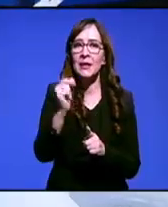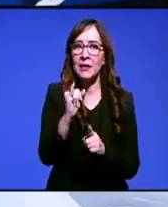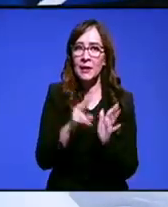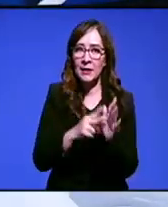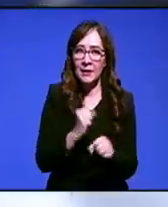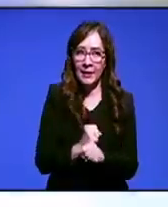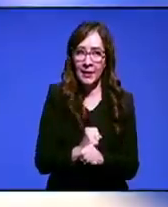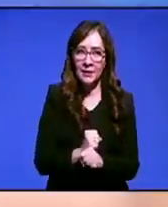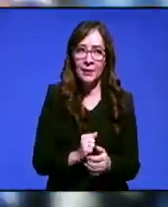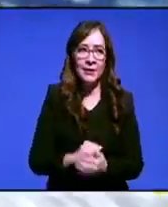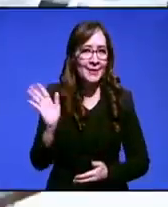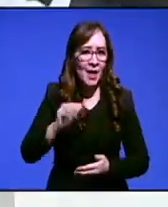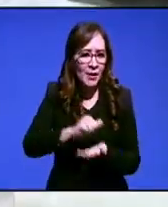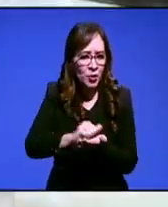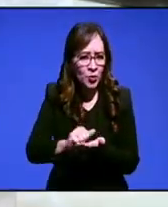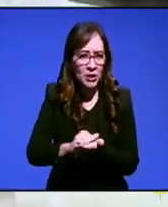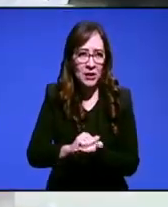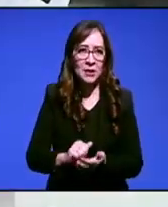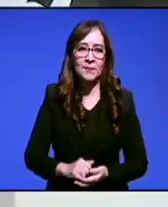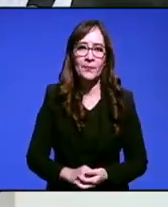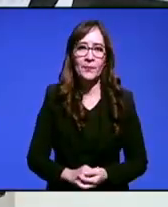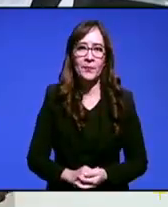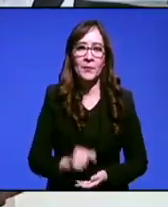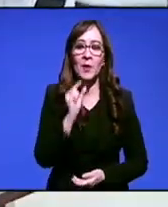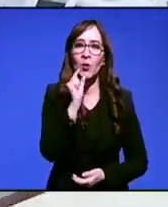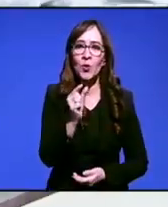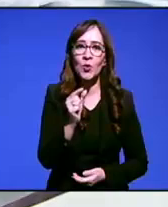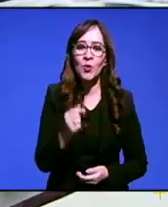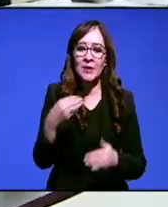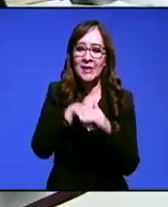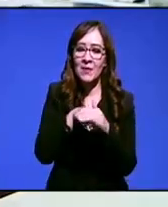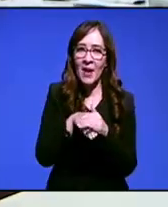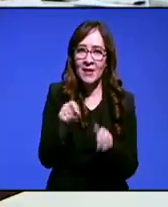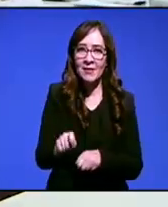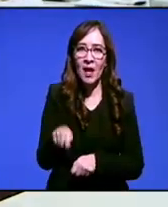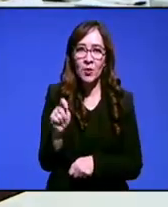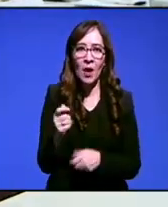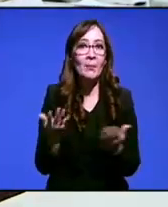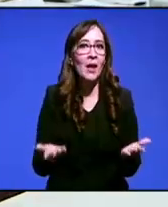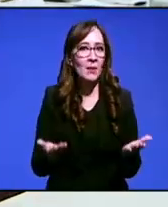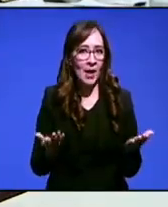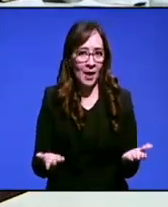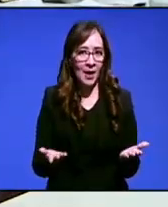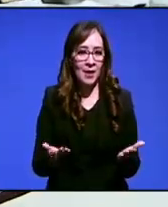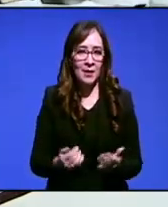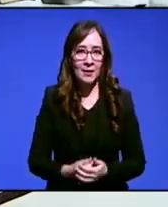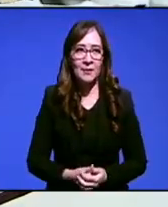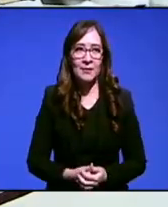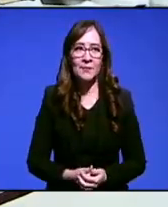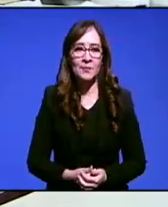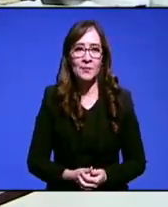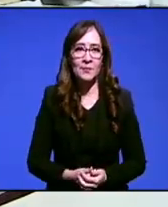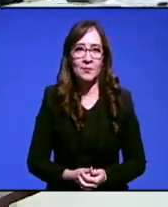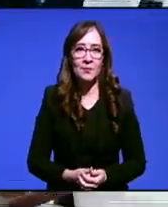akan dimasak. Kalau untuk menyimpan sayuran seperti ini bagaimana? Soalnya ini gampang banget busuk loh. Ininya